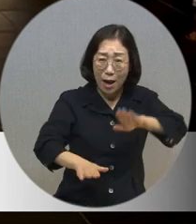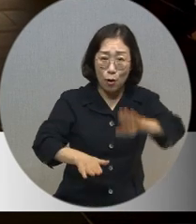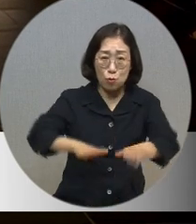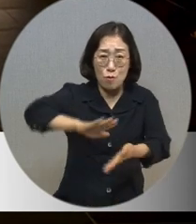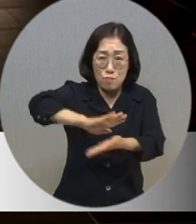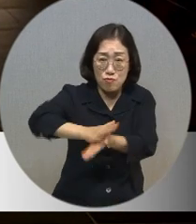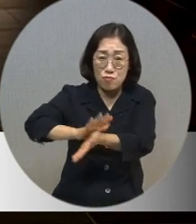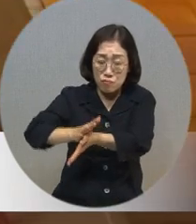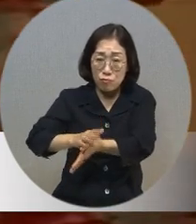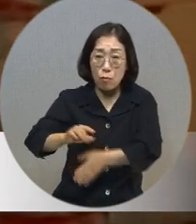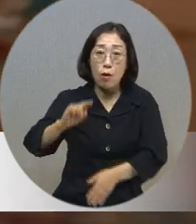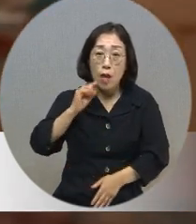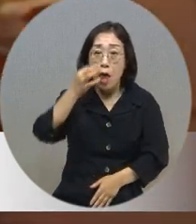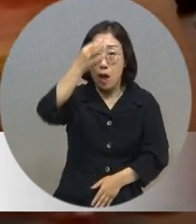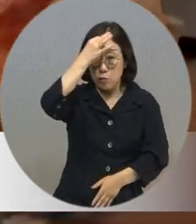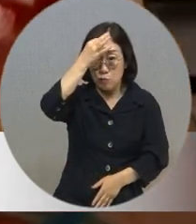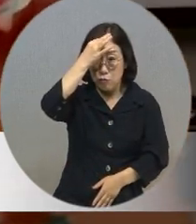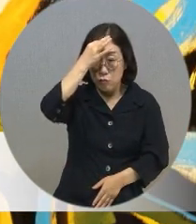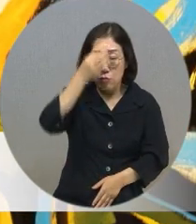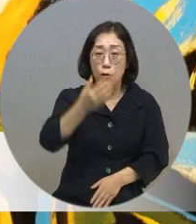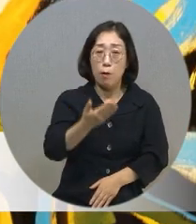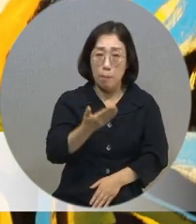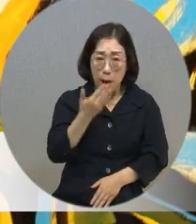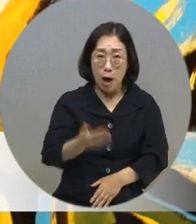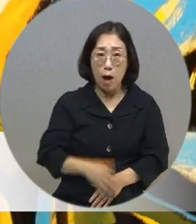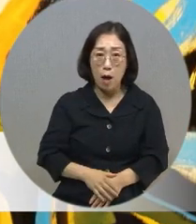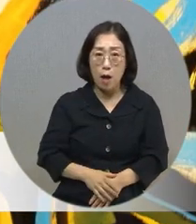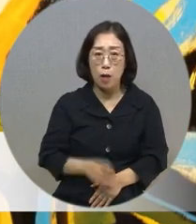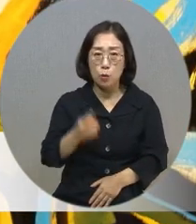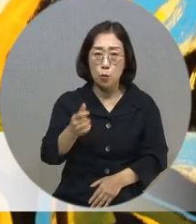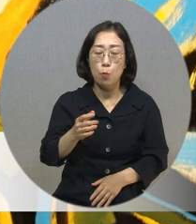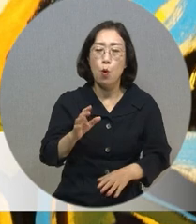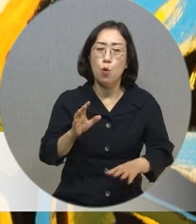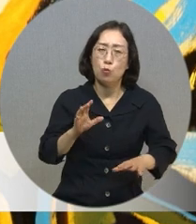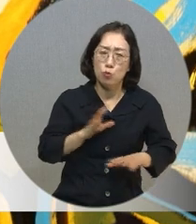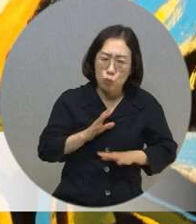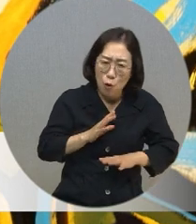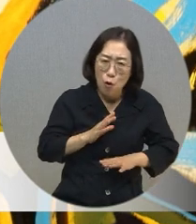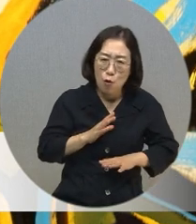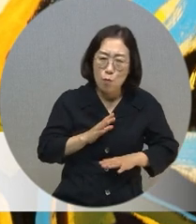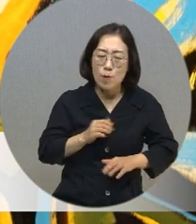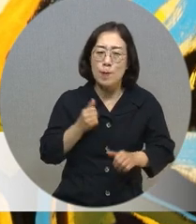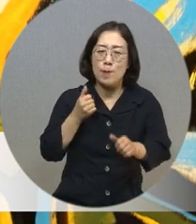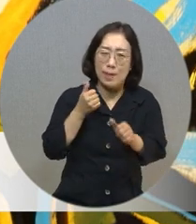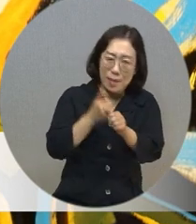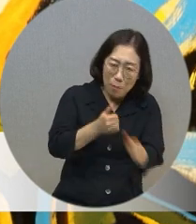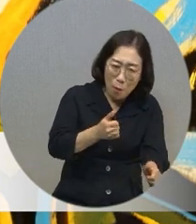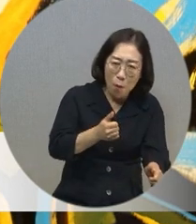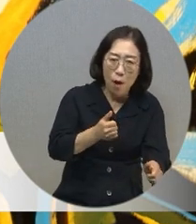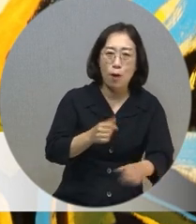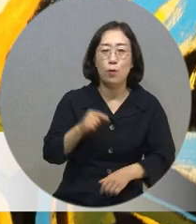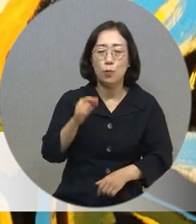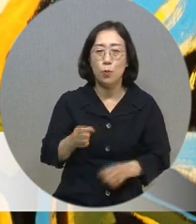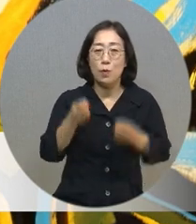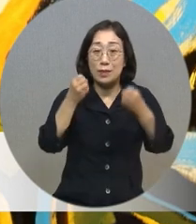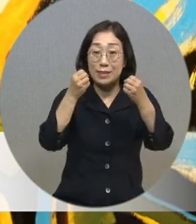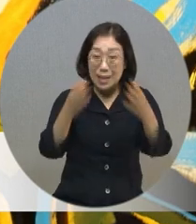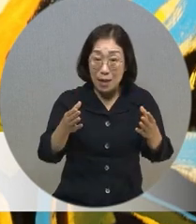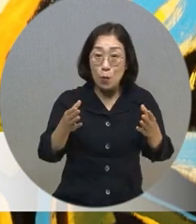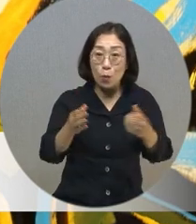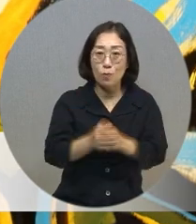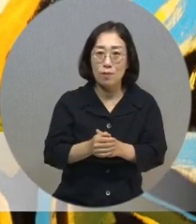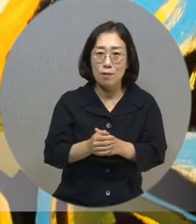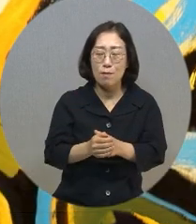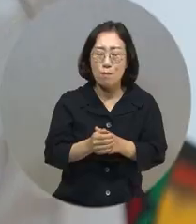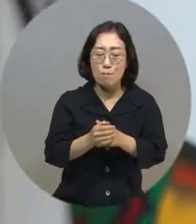다 예술이 탄생이 될 수 있기 때문에 그래서 두려움을 극복을 해서 또 하나의 장르를 내가